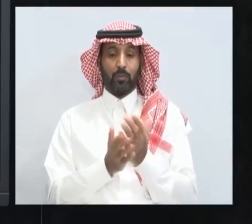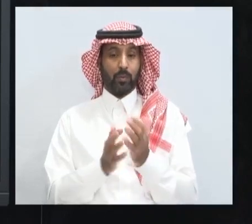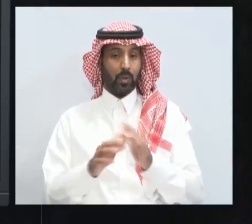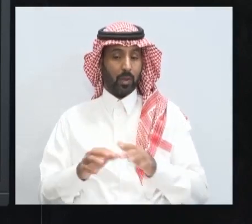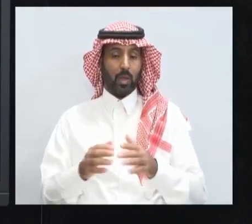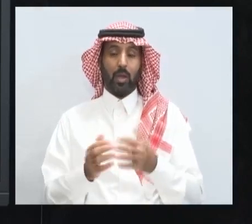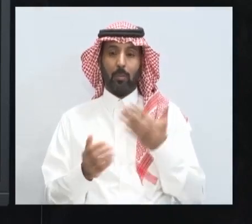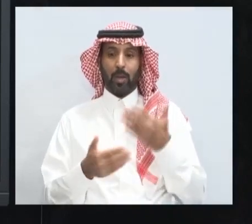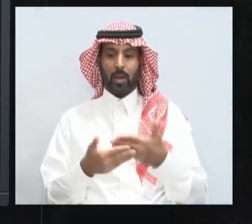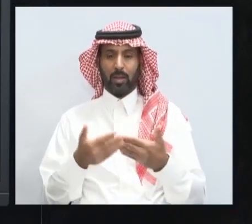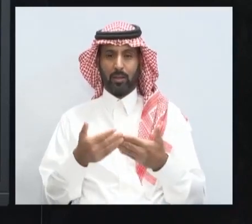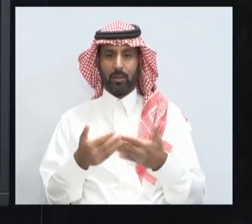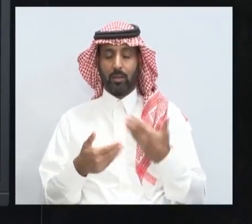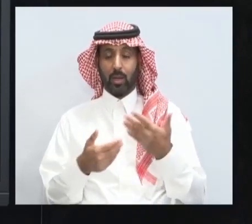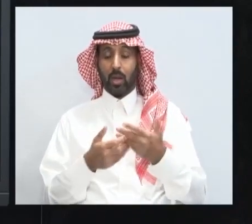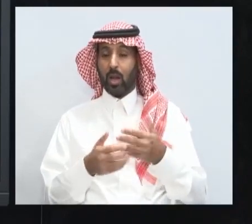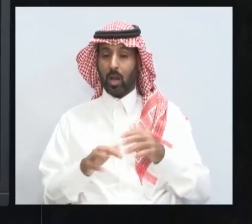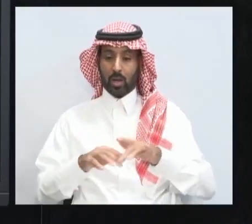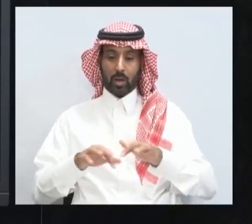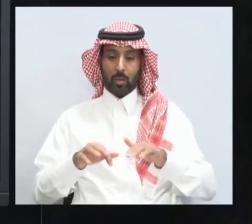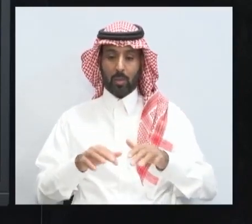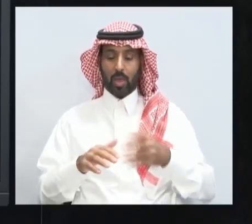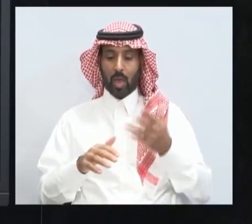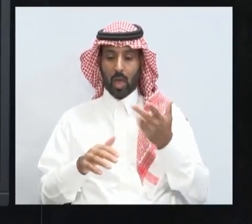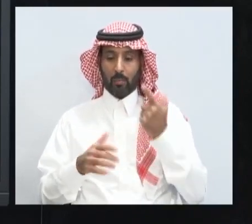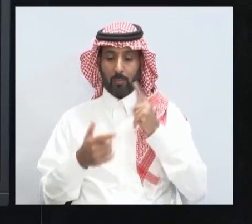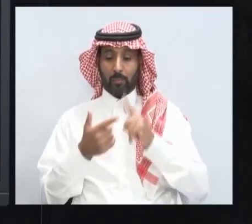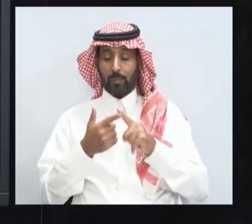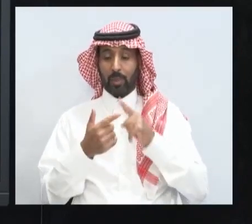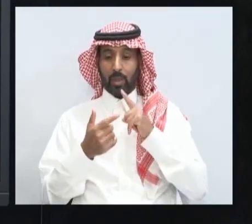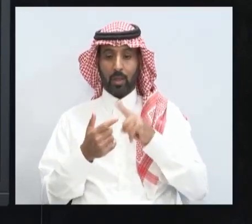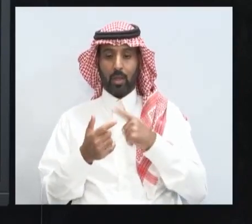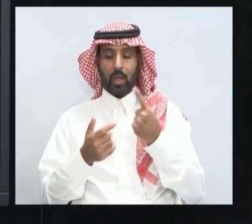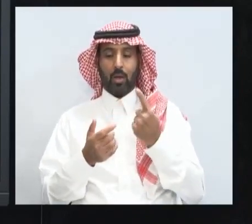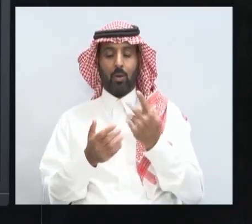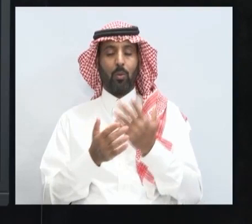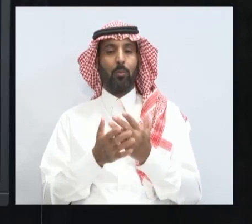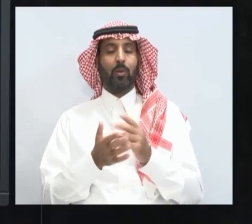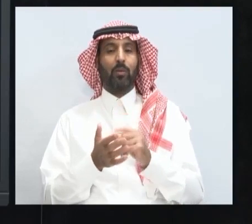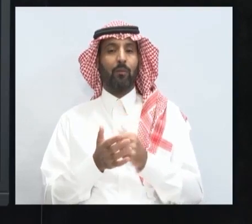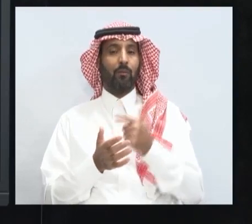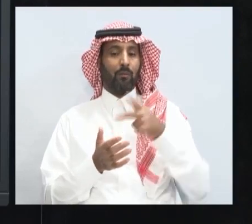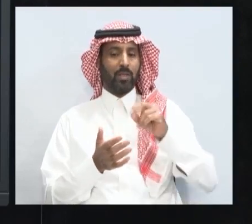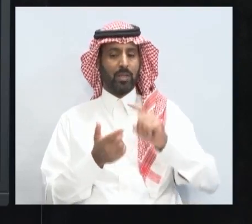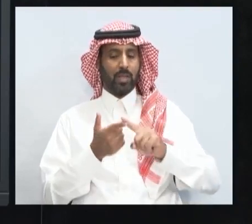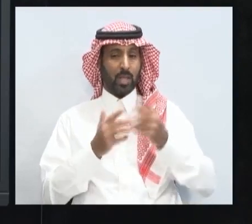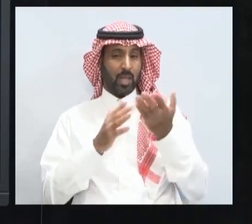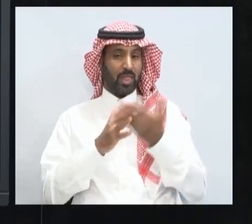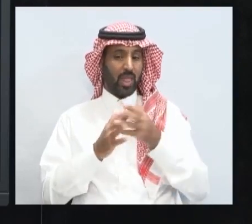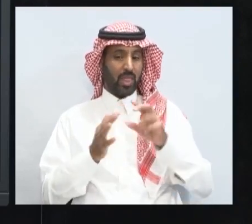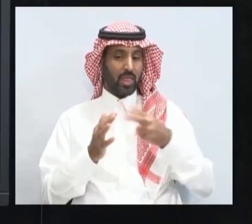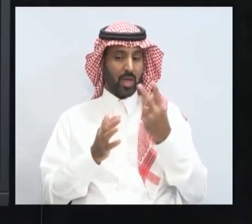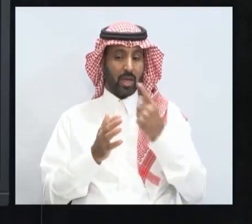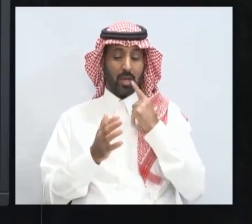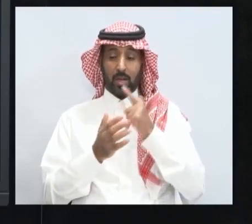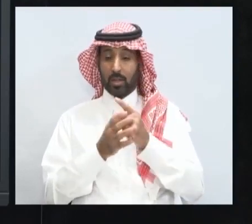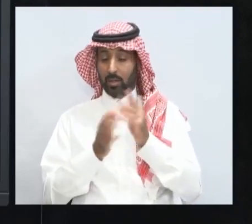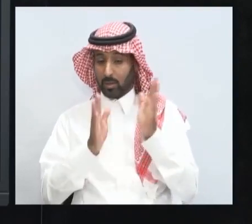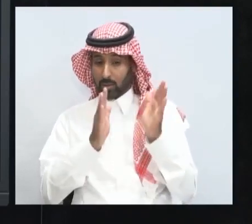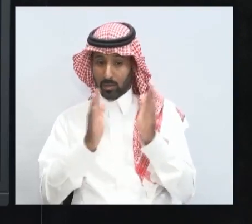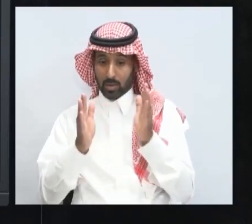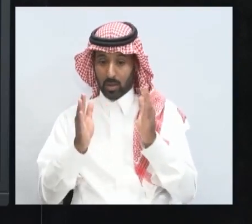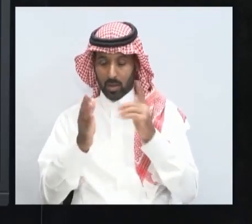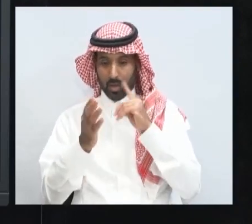المهارات الرقميه الفصل الدراسي الثاني للصف الاول المتوسط سيكون درسنا لهذا اليوم التنسيق